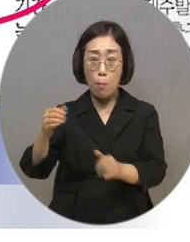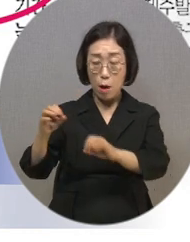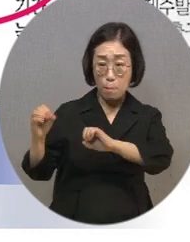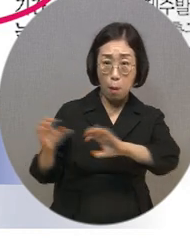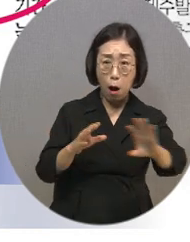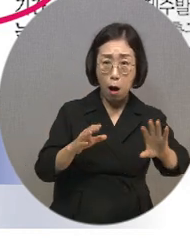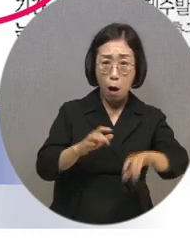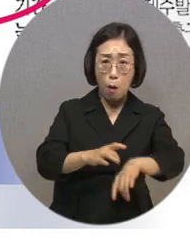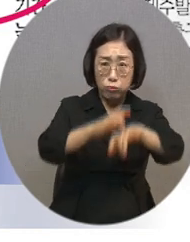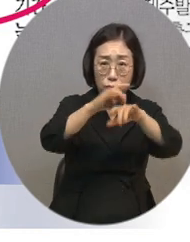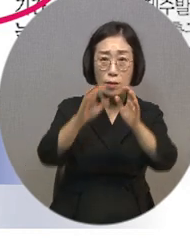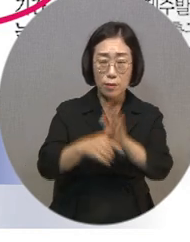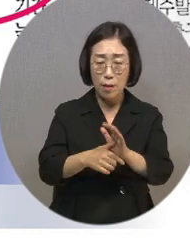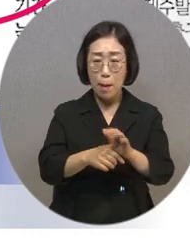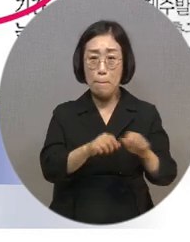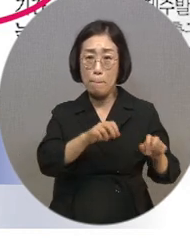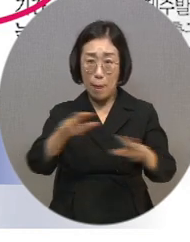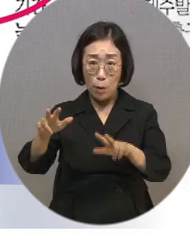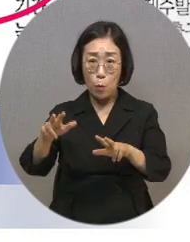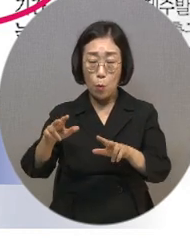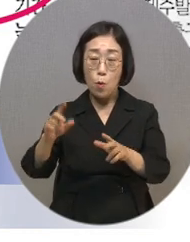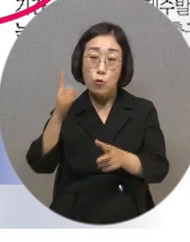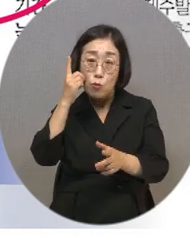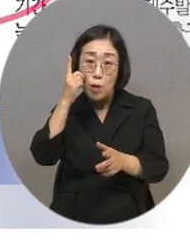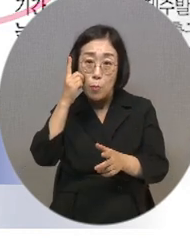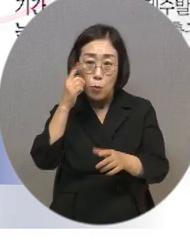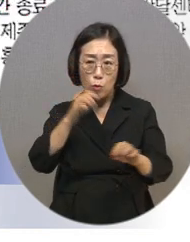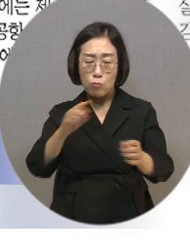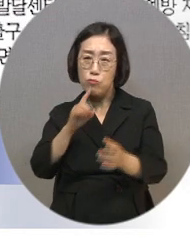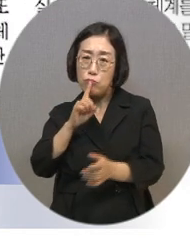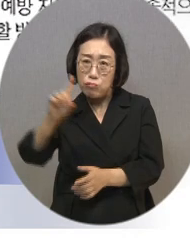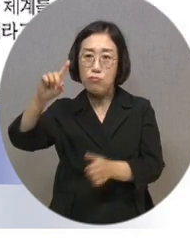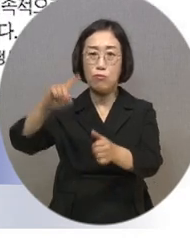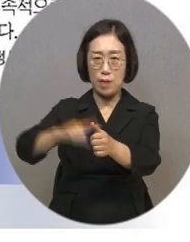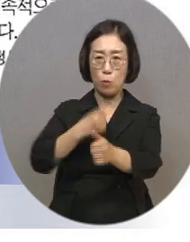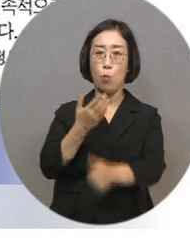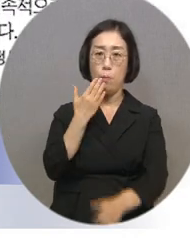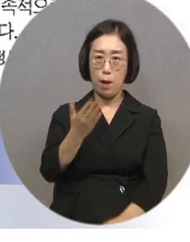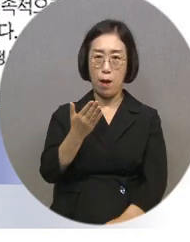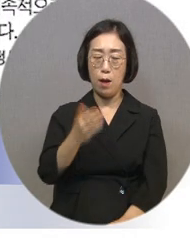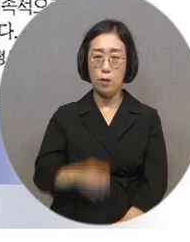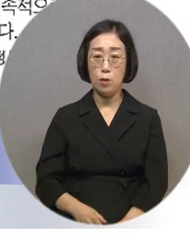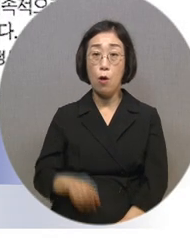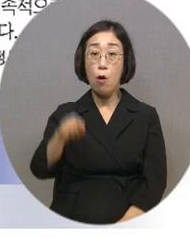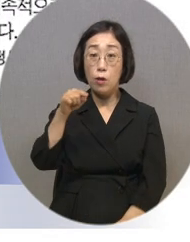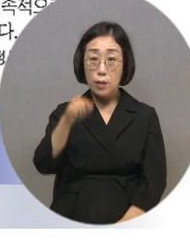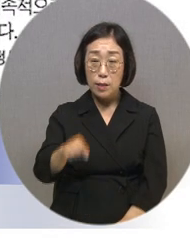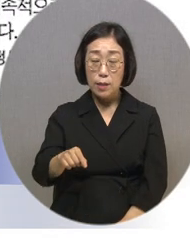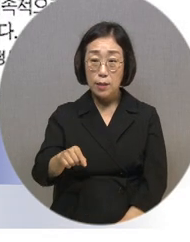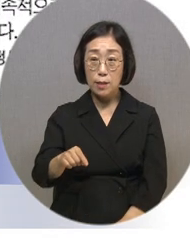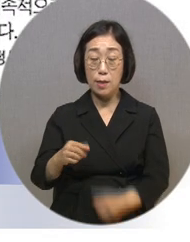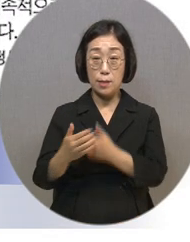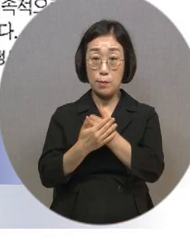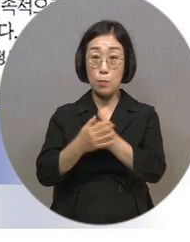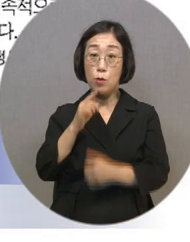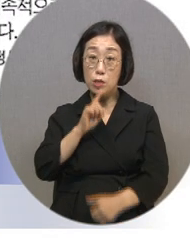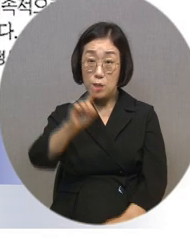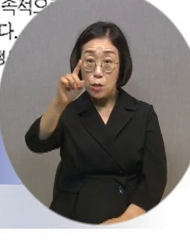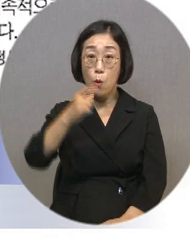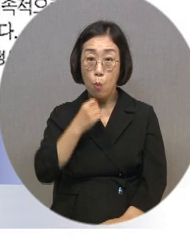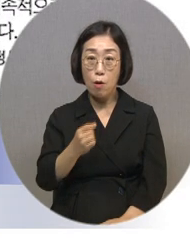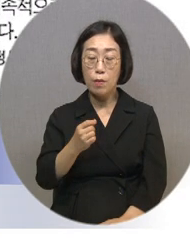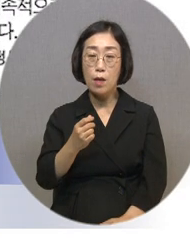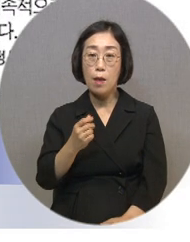시 바로 스마트폰 앱으로 신고 요청을 할 수 있습니다 아 서비스를 이용하고자 하는 여행객은 제주 방문